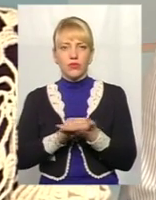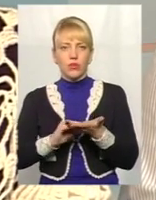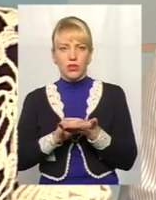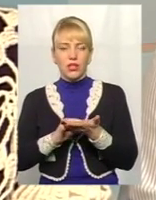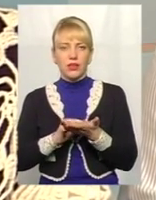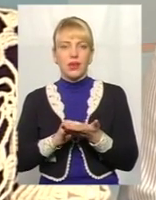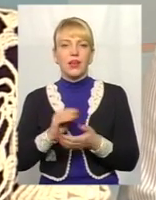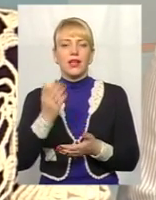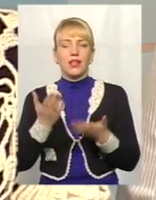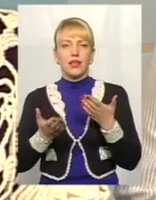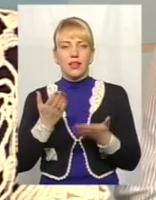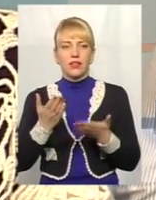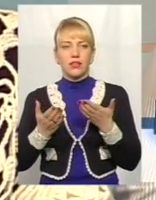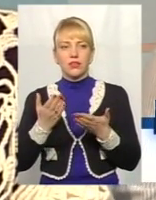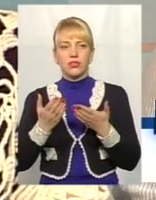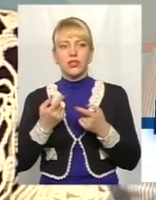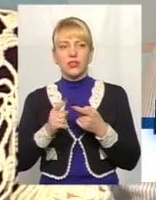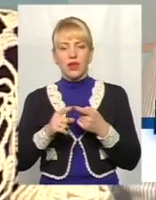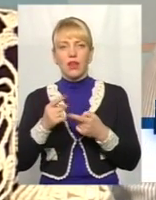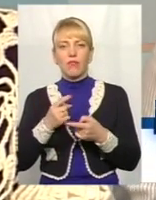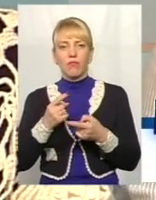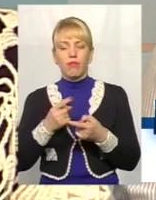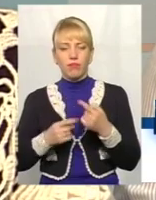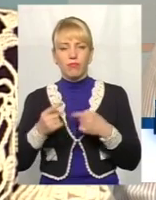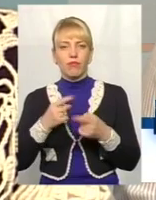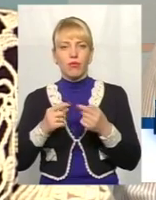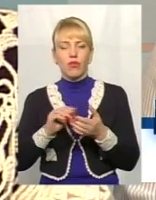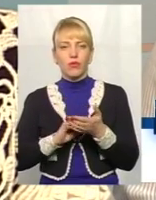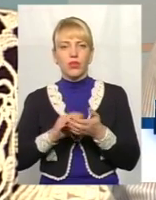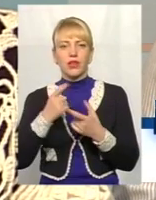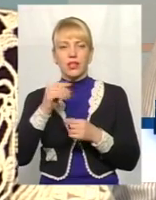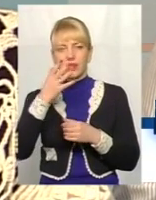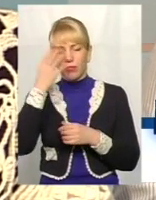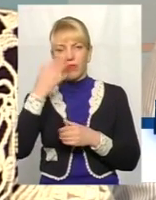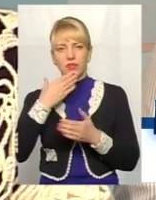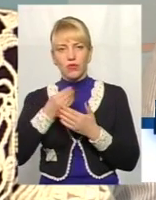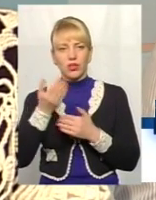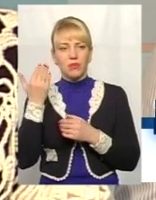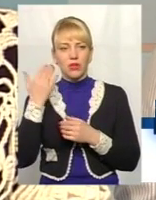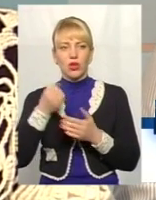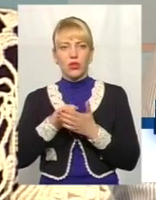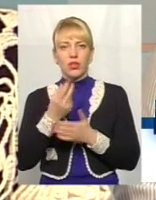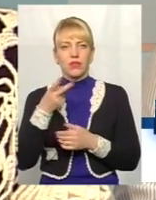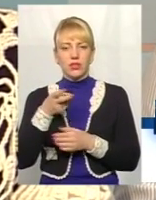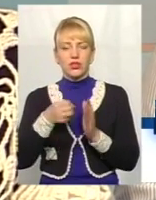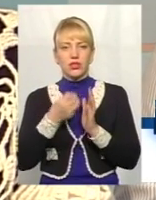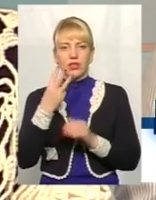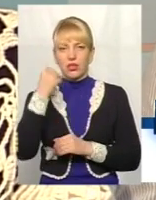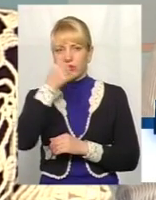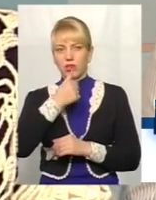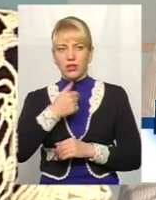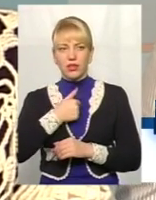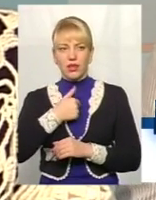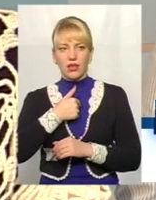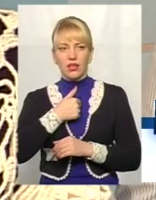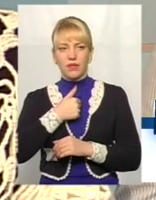І навіть якщо... І це повторюється найчастіше там, де забувають своє минуле. Наприклад, до 2013 року я не мав